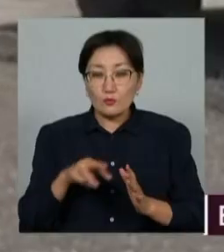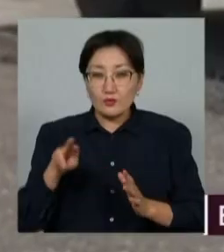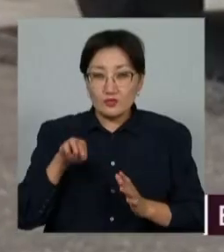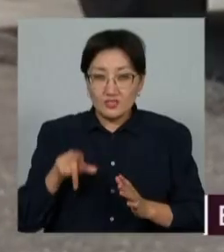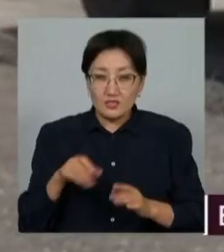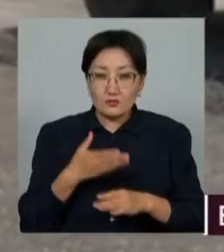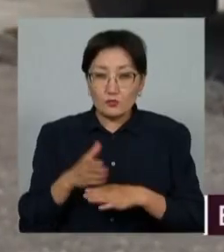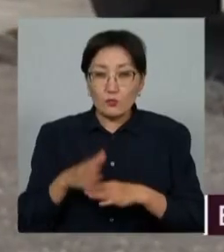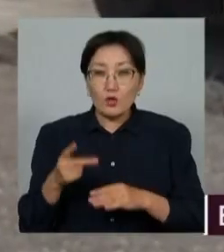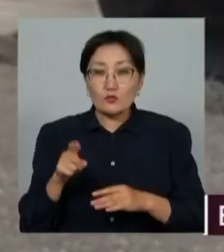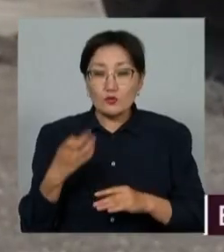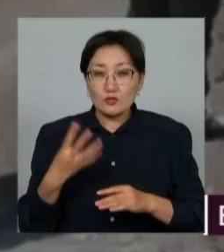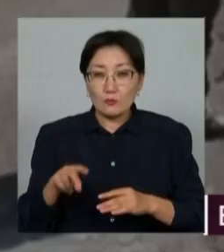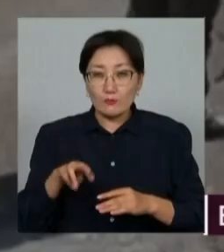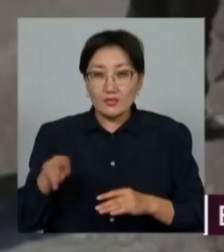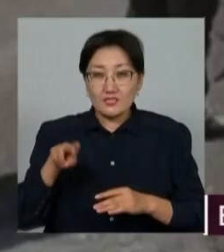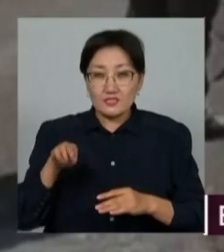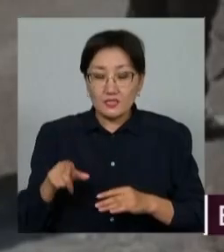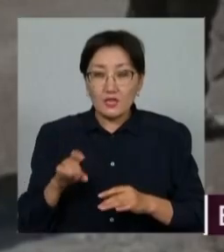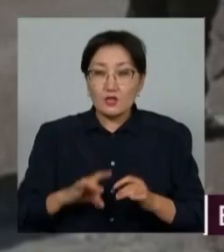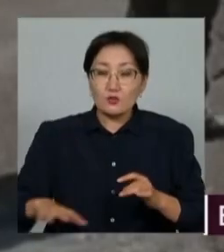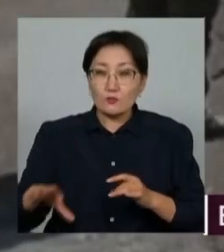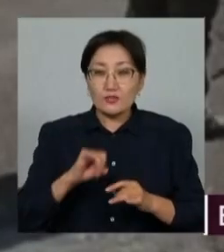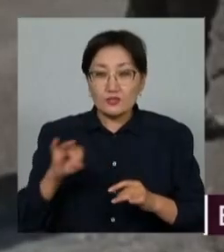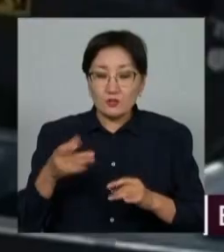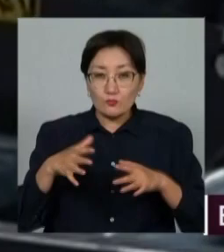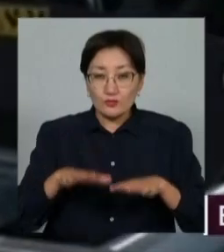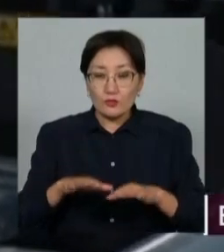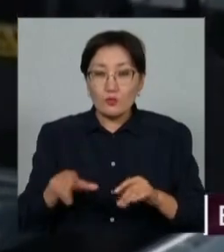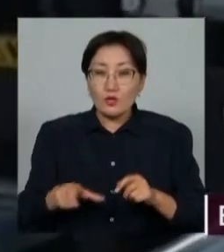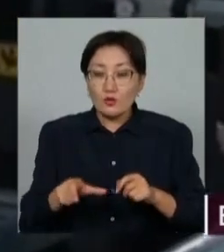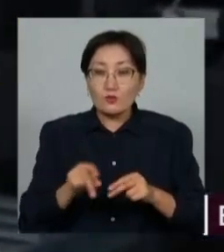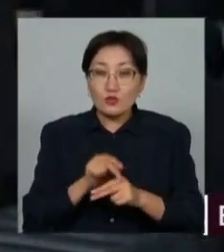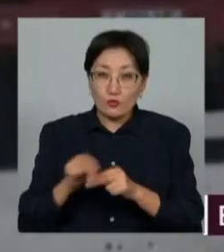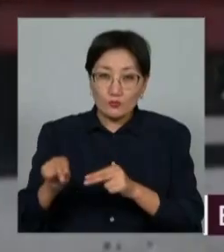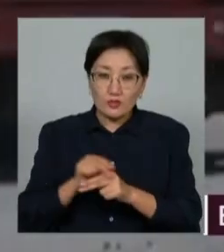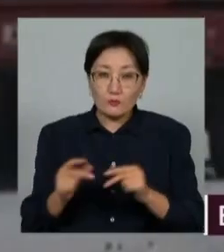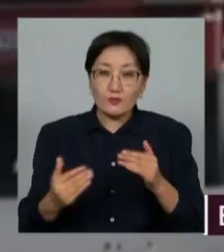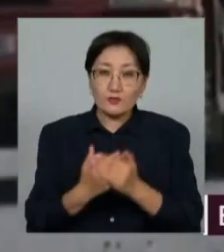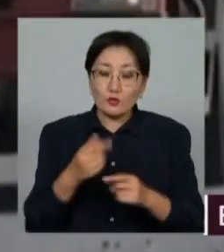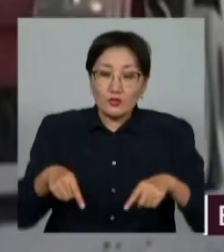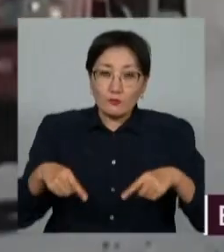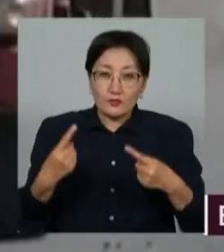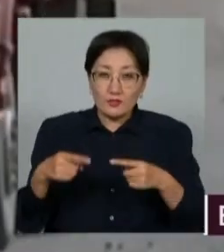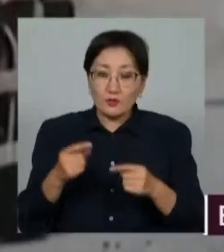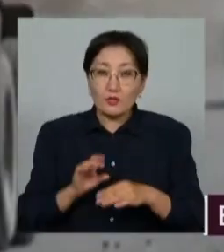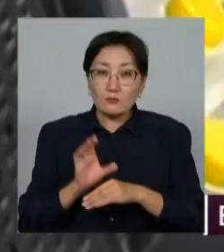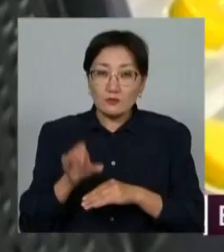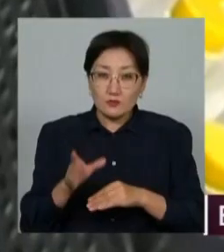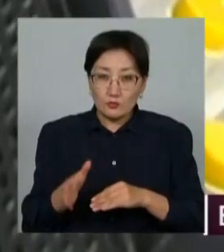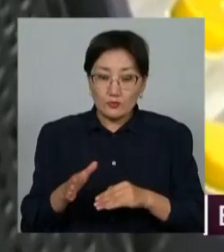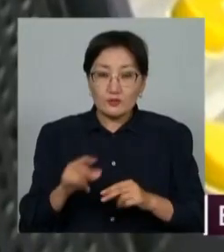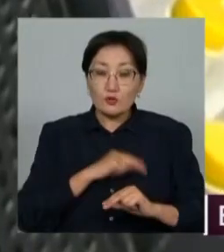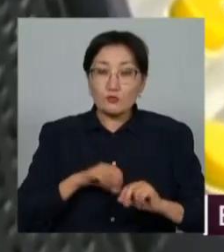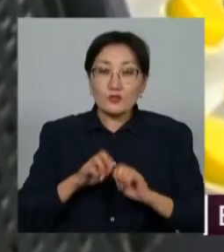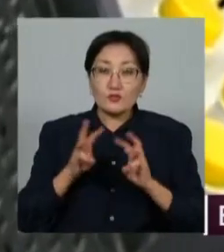қаралса, 140 миллиард теңге қаржы республикалық және жергілікті жолдарды жөндеуге, қайта қалпына келтіруге бағытталған.